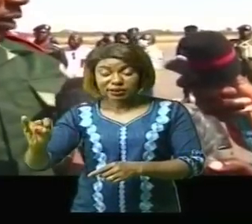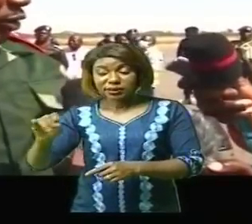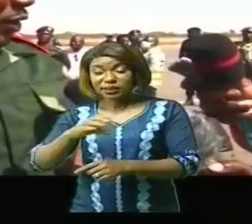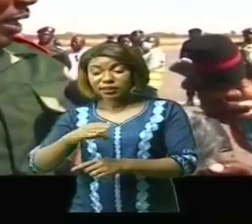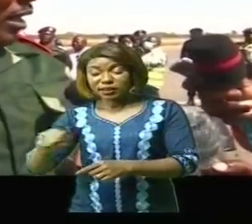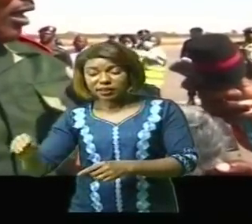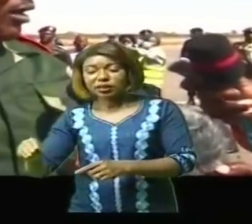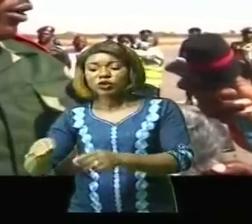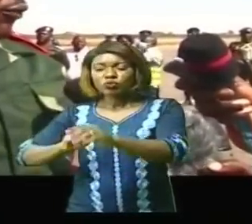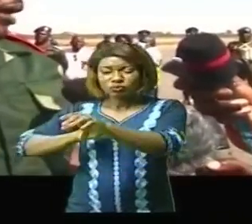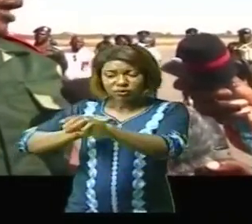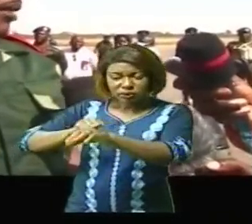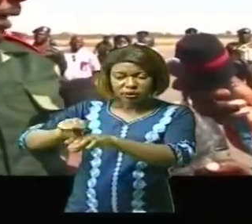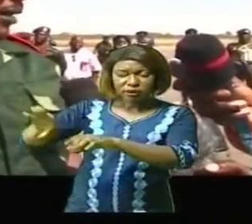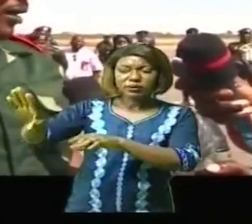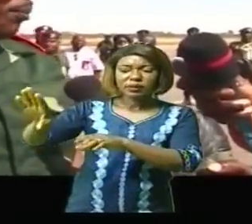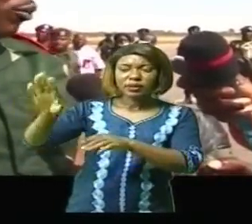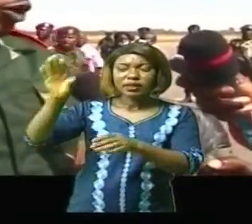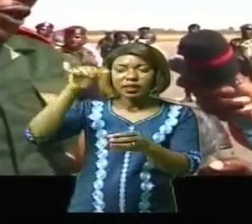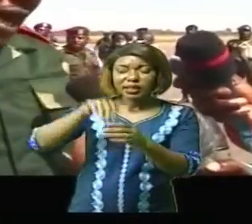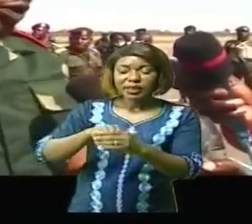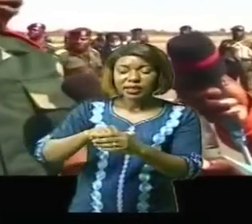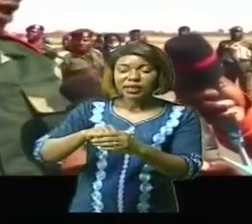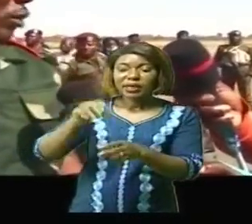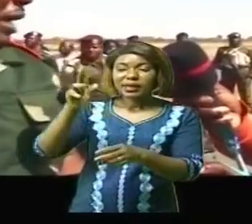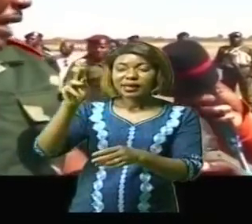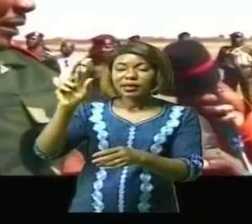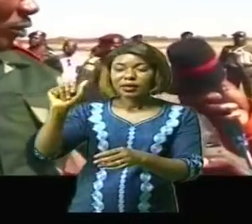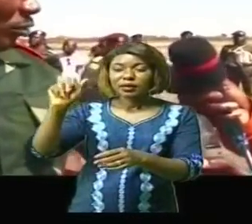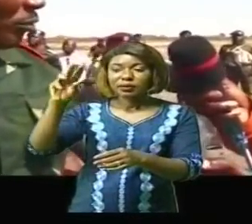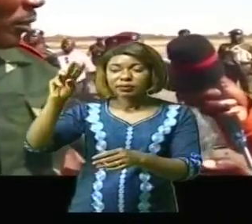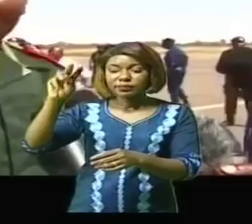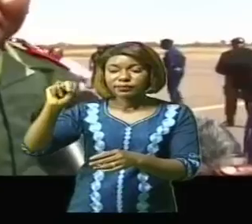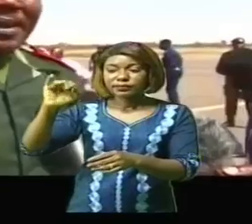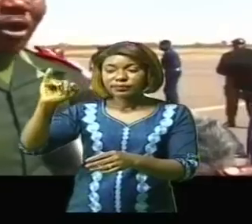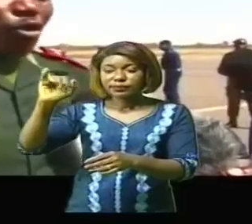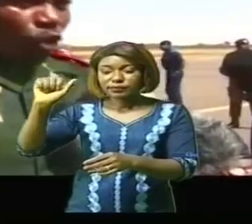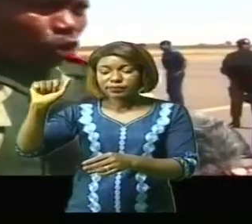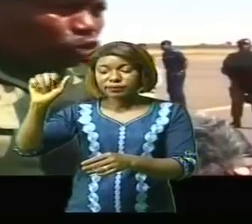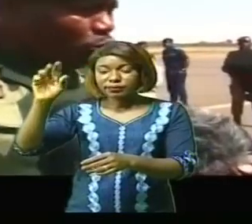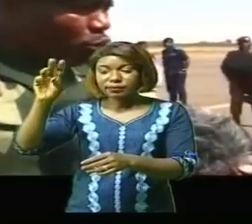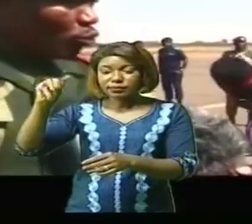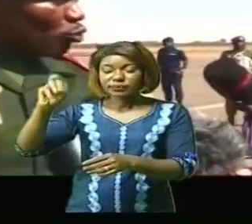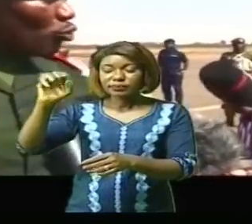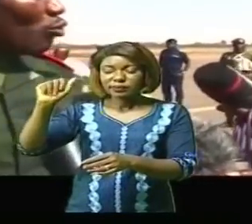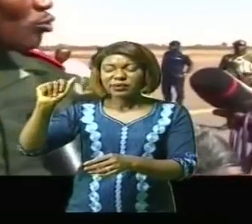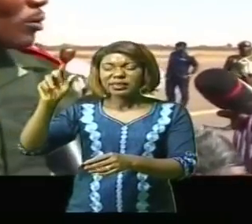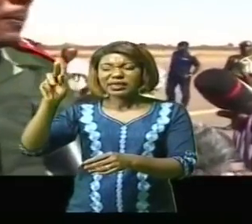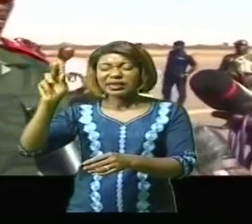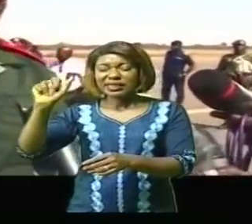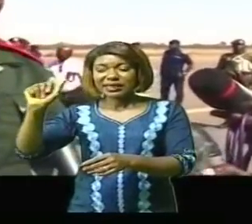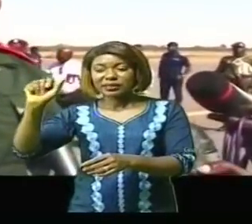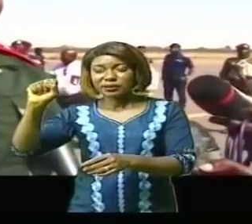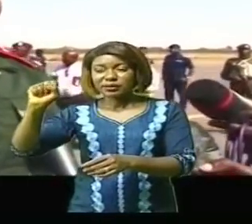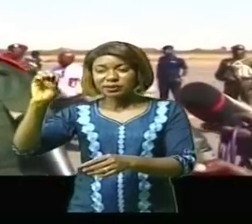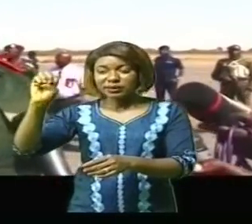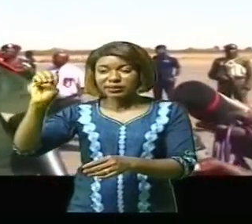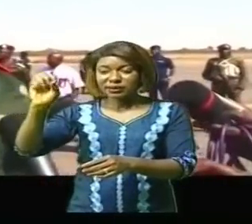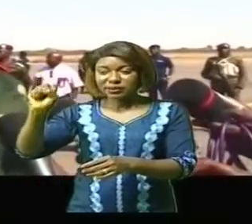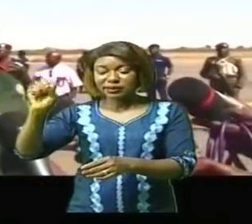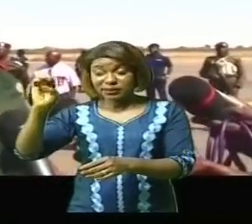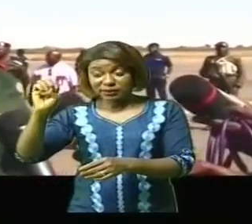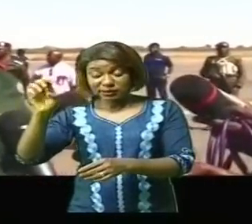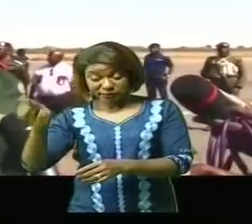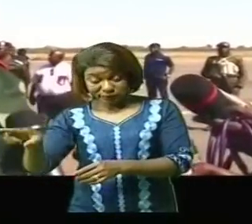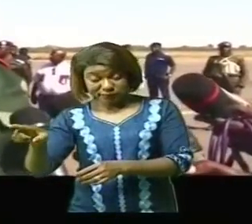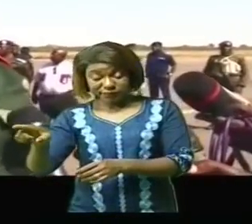vont être transférés vers Kanyama Kasese pour leur rééducation et leur réinsertion. Ce que nous continuerons toujours avec